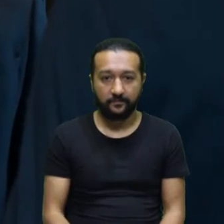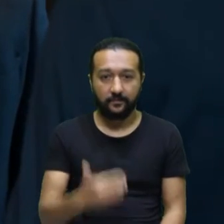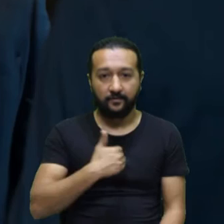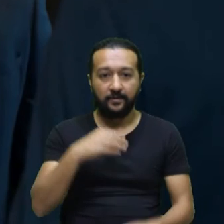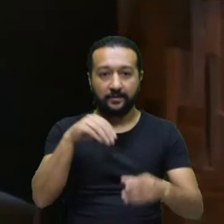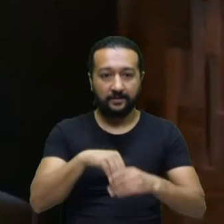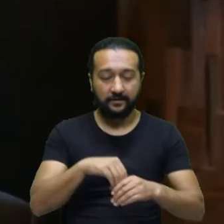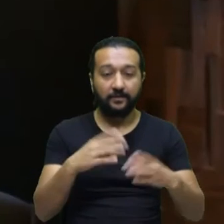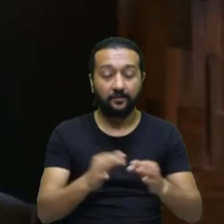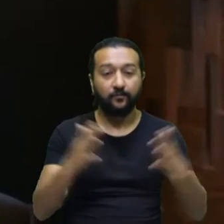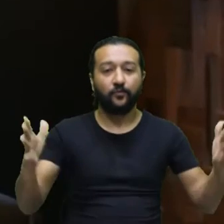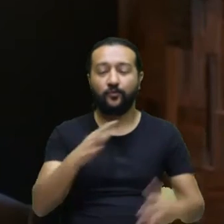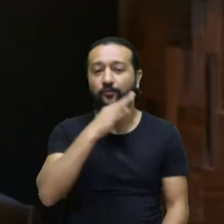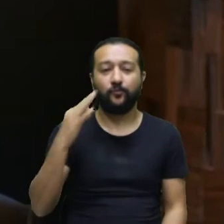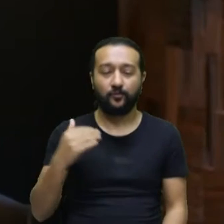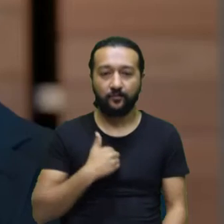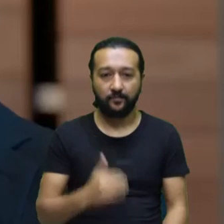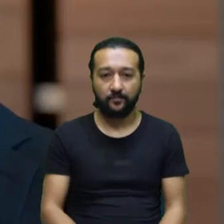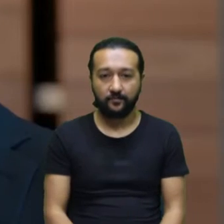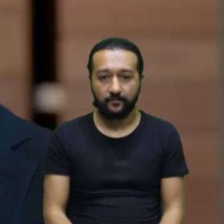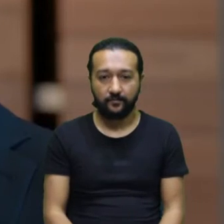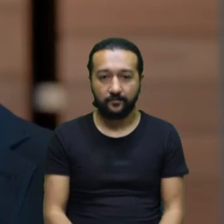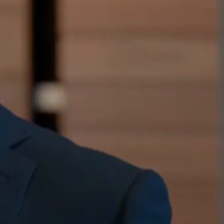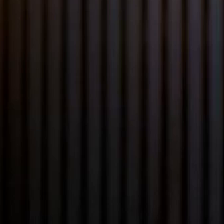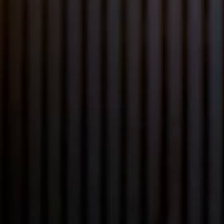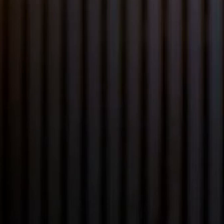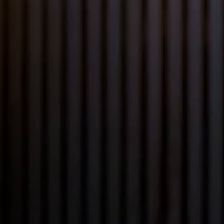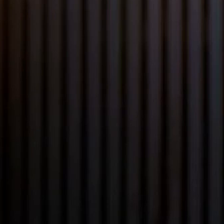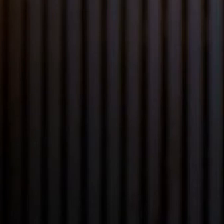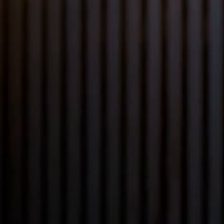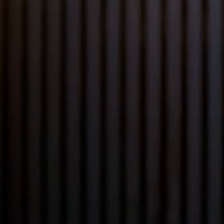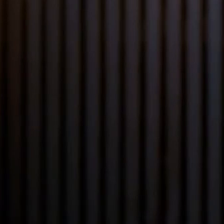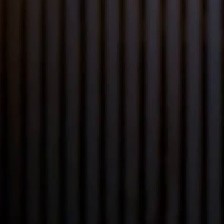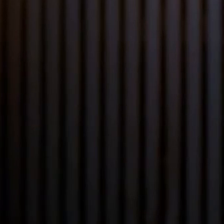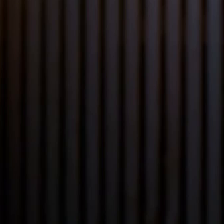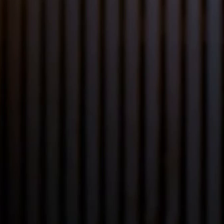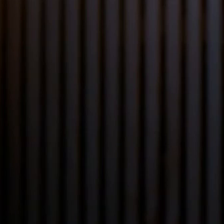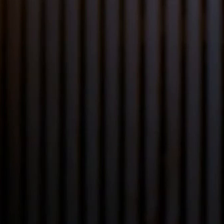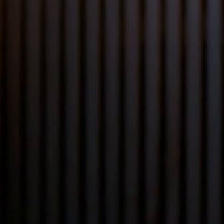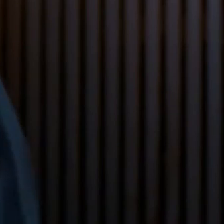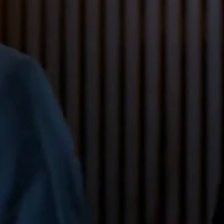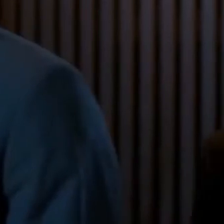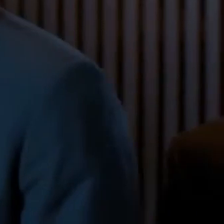Benim için ne büyük mutluluk. Hakkı da aynı mutluluğa ortak gibi gülümsedi. Kenan'ın da yüzü gülüyor.